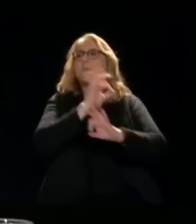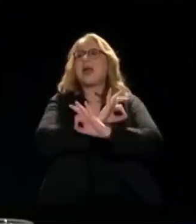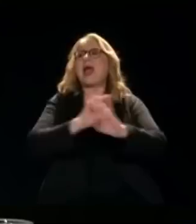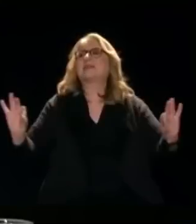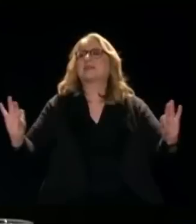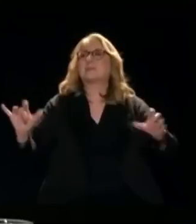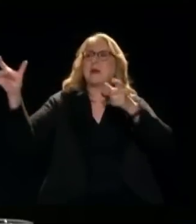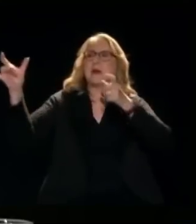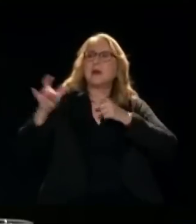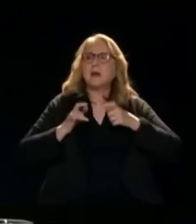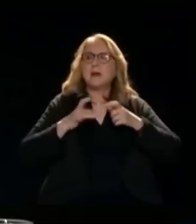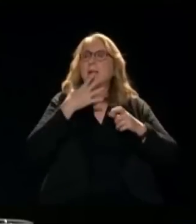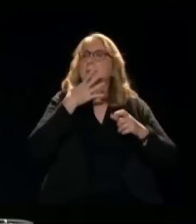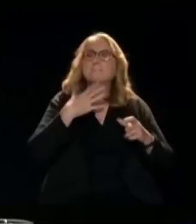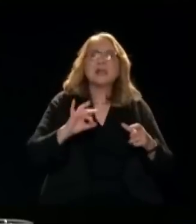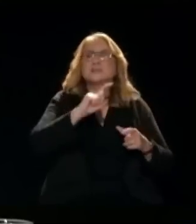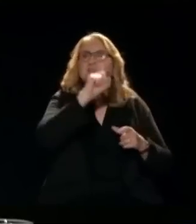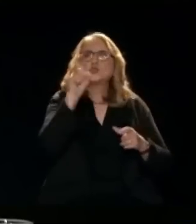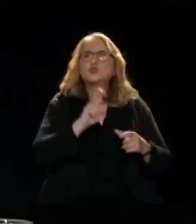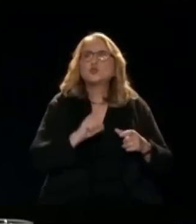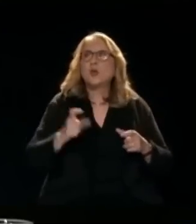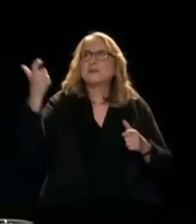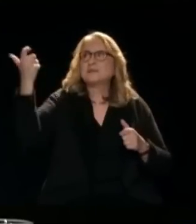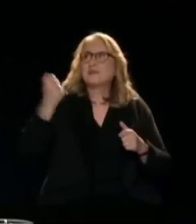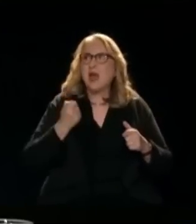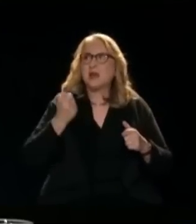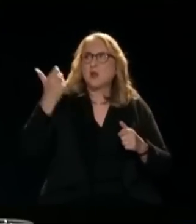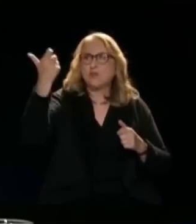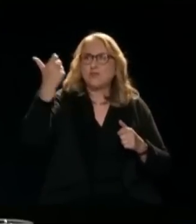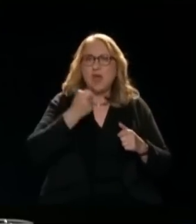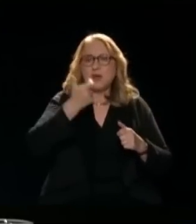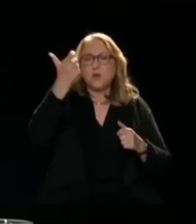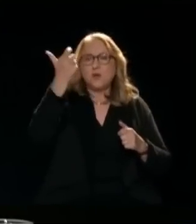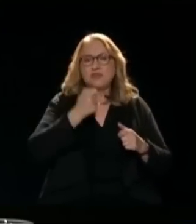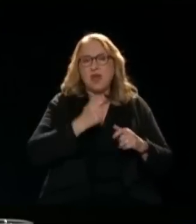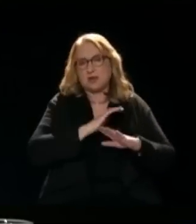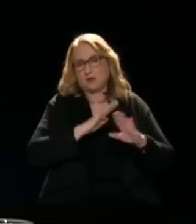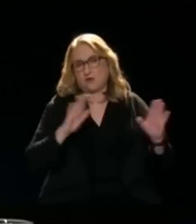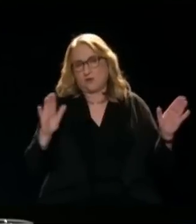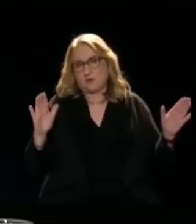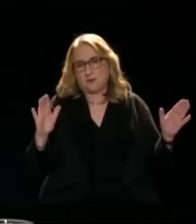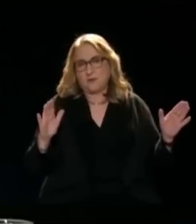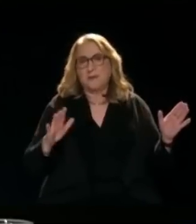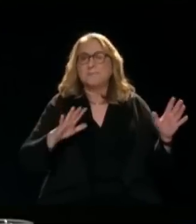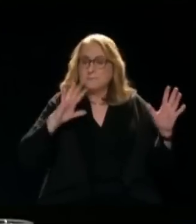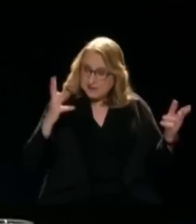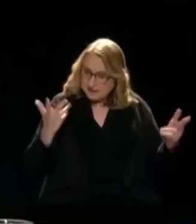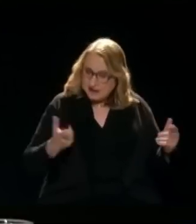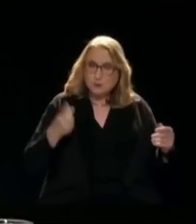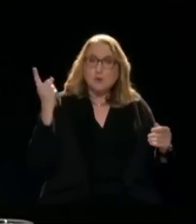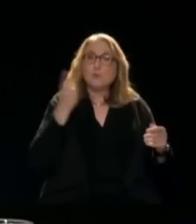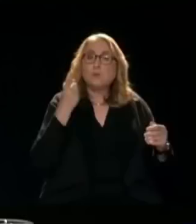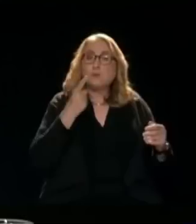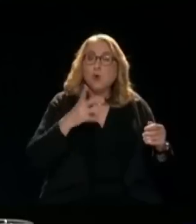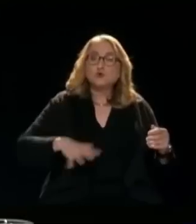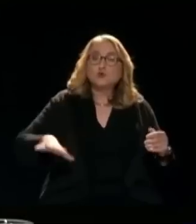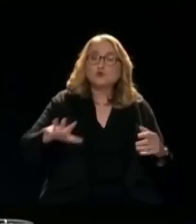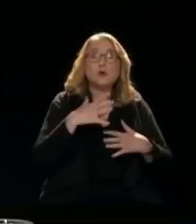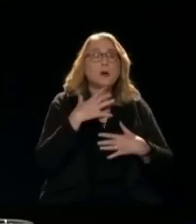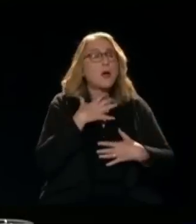μια δανεική ζωή σε αυτές τις συνθήκες και γι' αυτό άλλωστε η συντριπτική πλειοψηφία του κόσμου